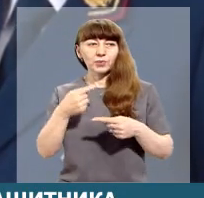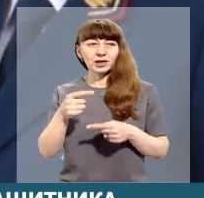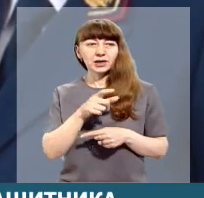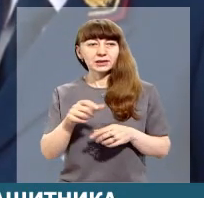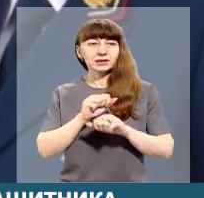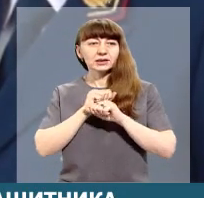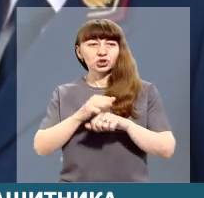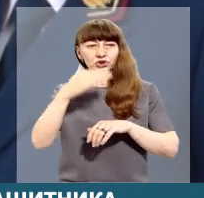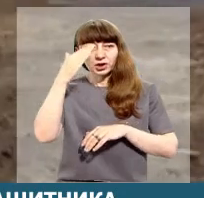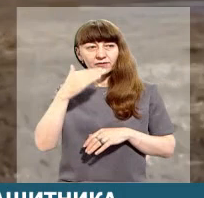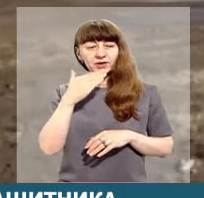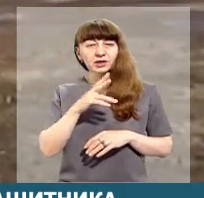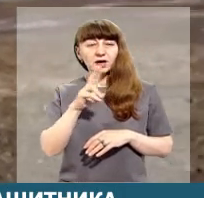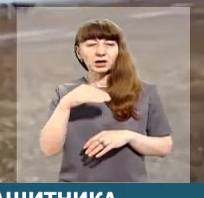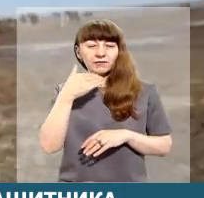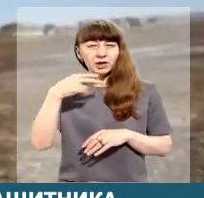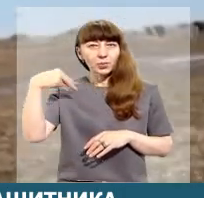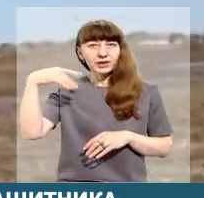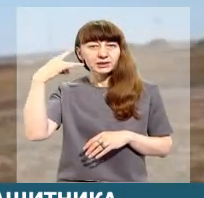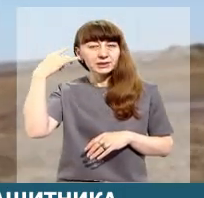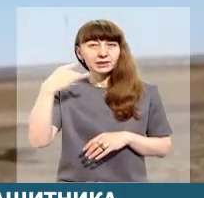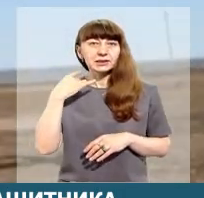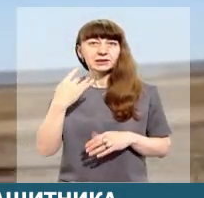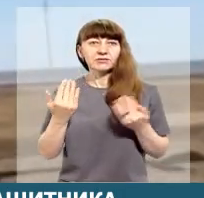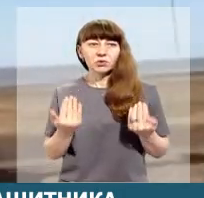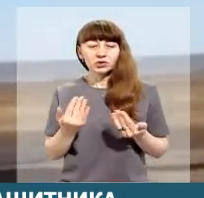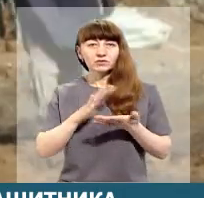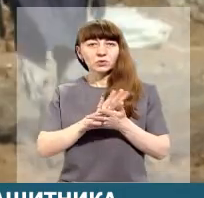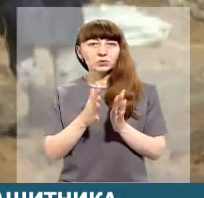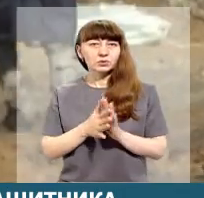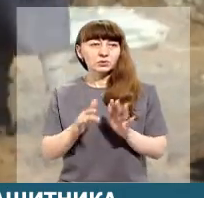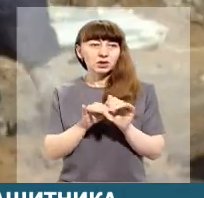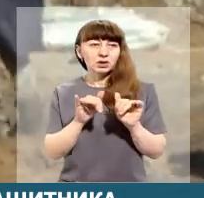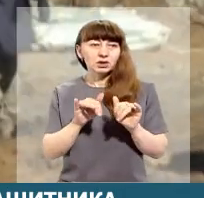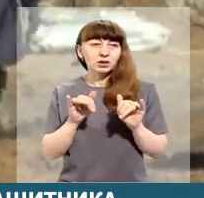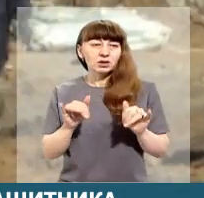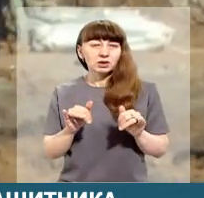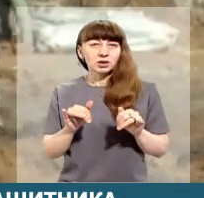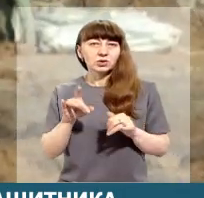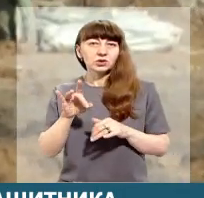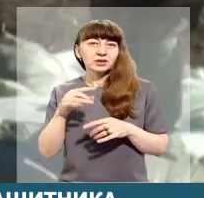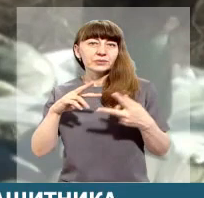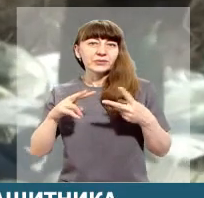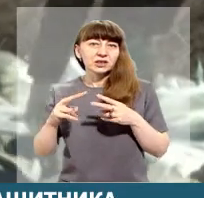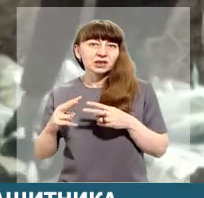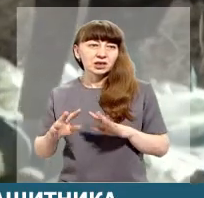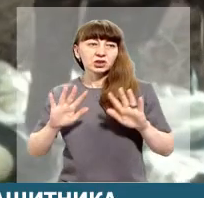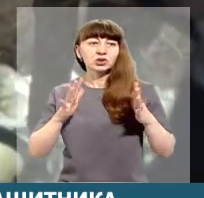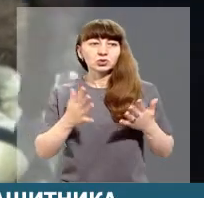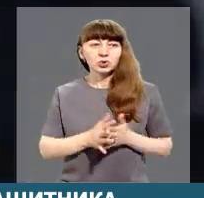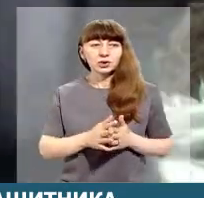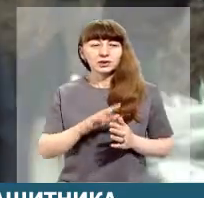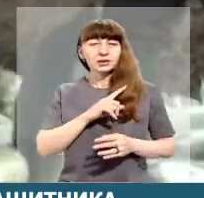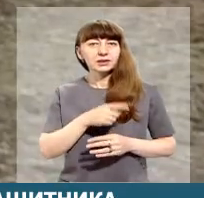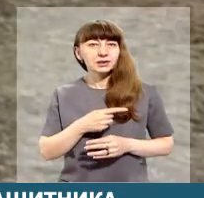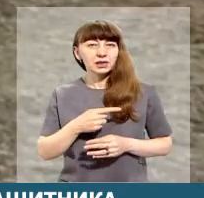защитников Отечества. Как заявил президент, сегодня в условиях нарастающей геостратегической турбулентности значение сильной